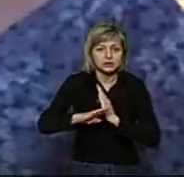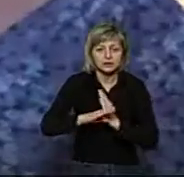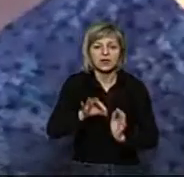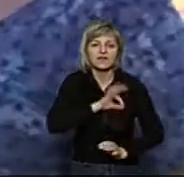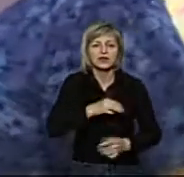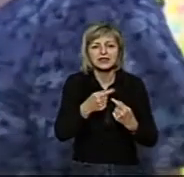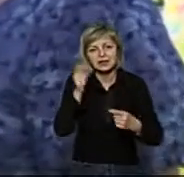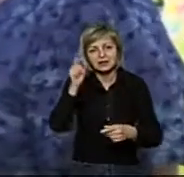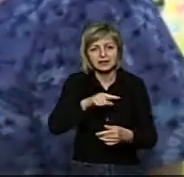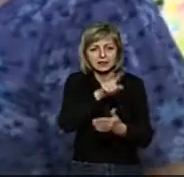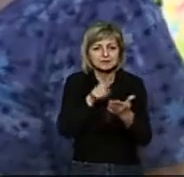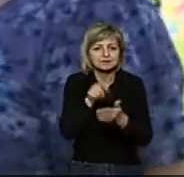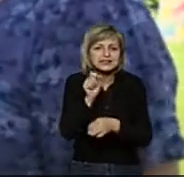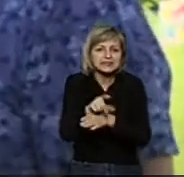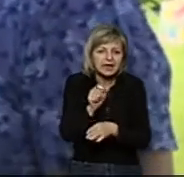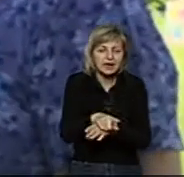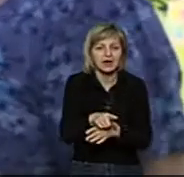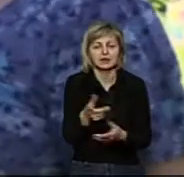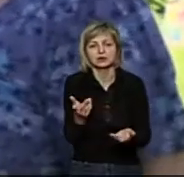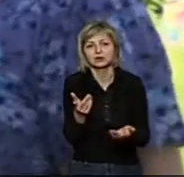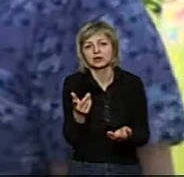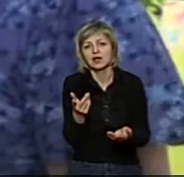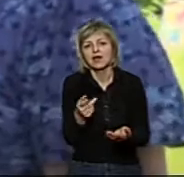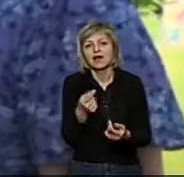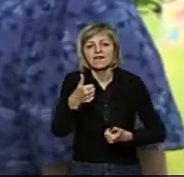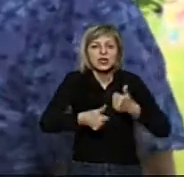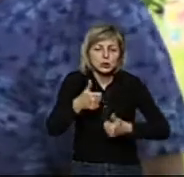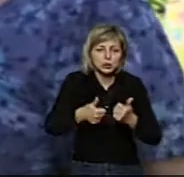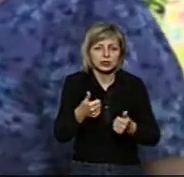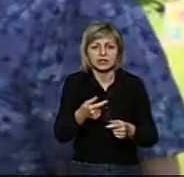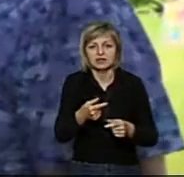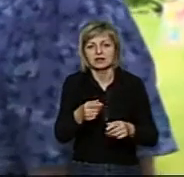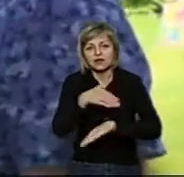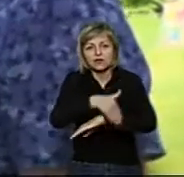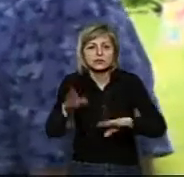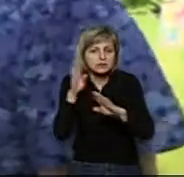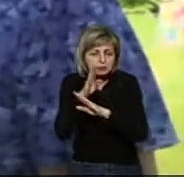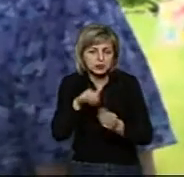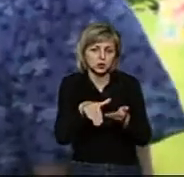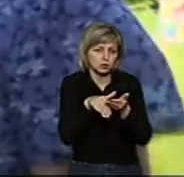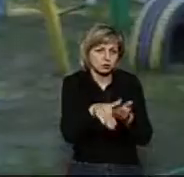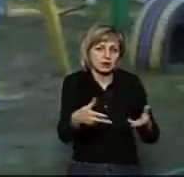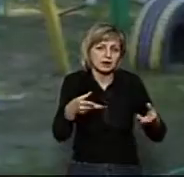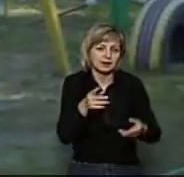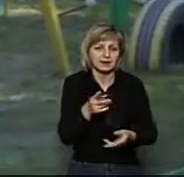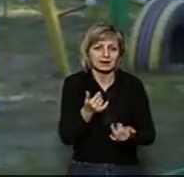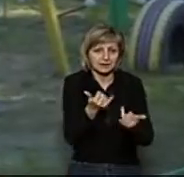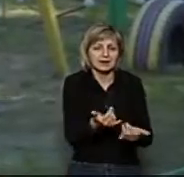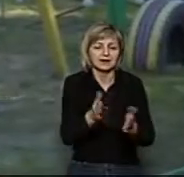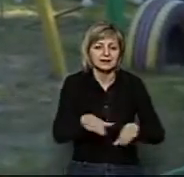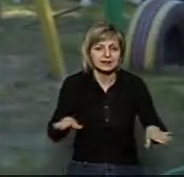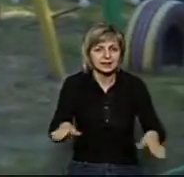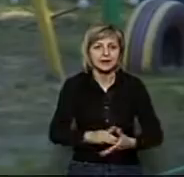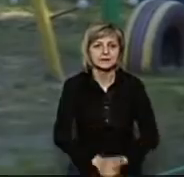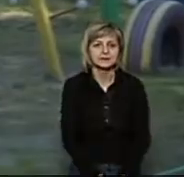загадок, вікторин на свіжому повітрі, воно сприяє оздоровленню дитини в літній період. Богдана